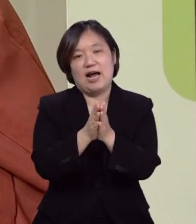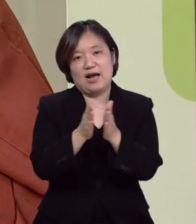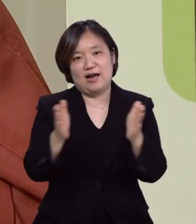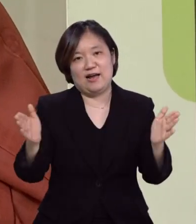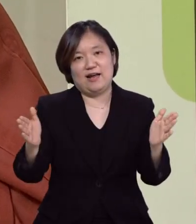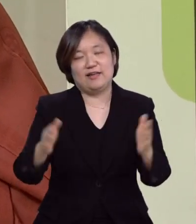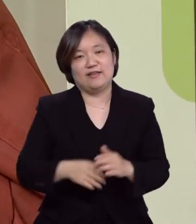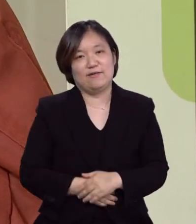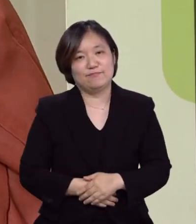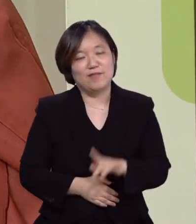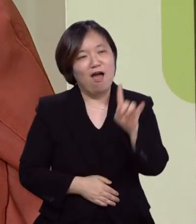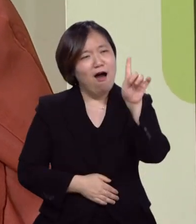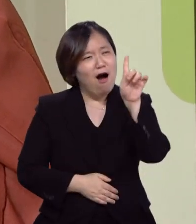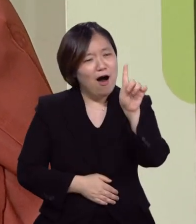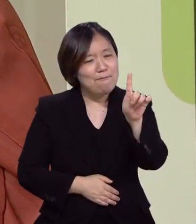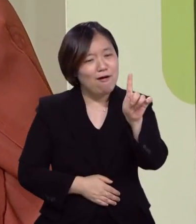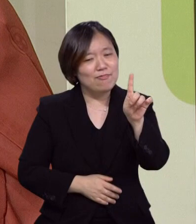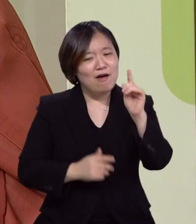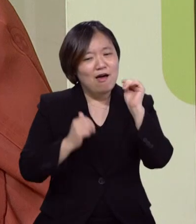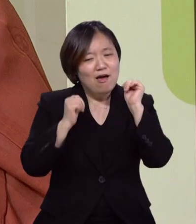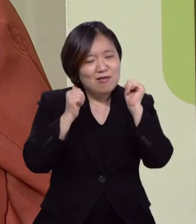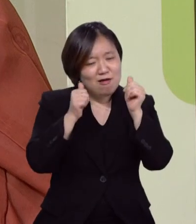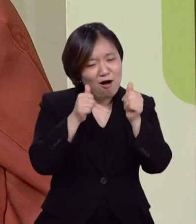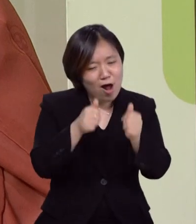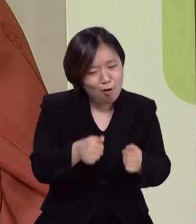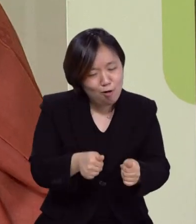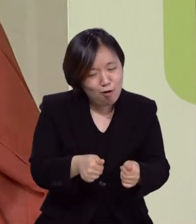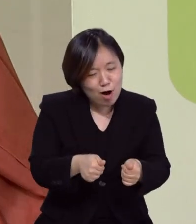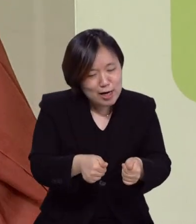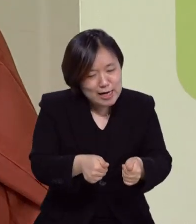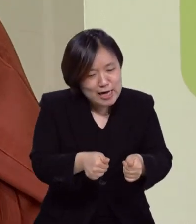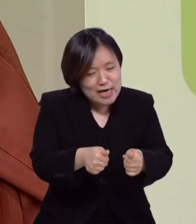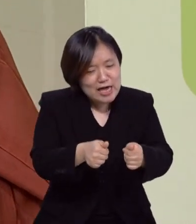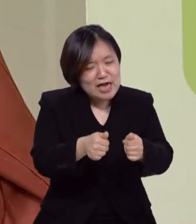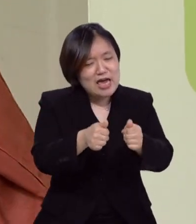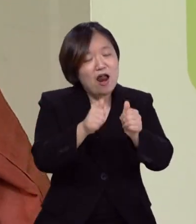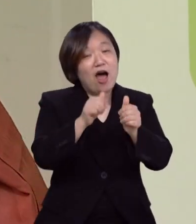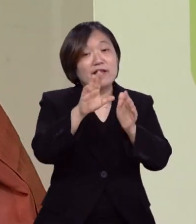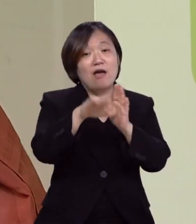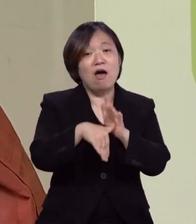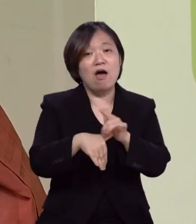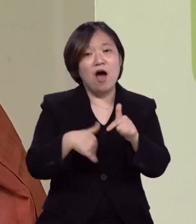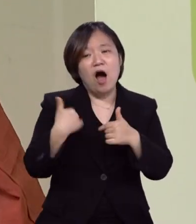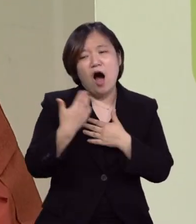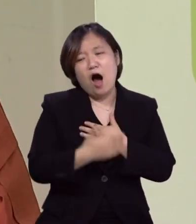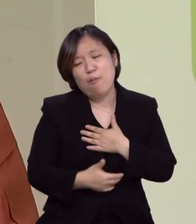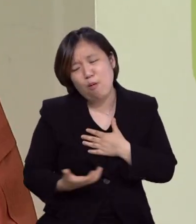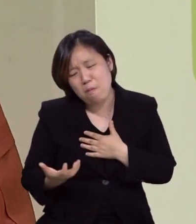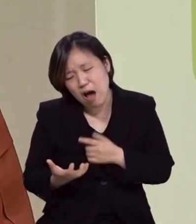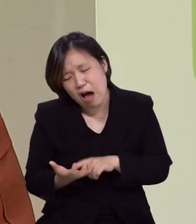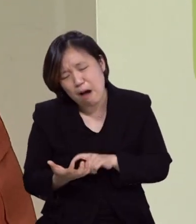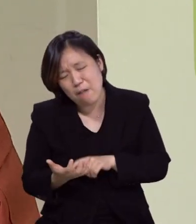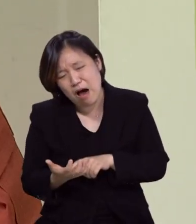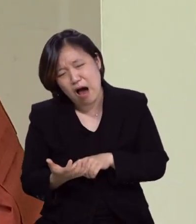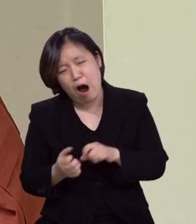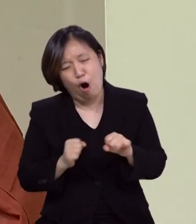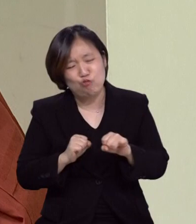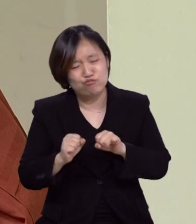한번 절하고 한 번 일어날 때마다 그 몸도 제대로 움직이지 못하는 그분이